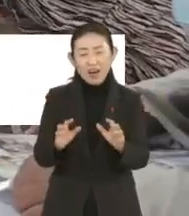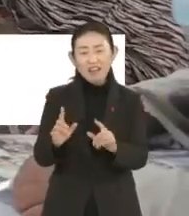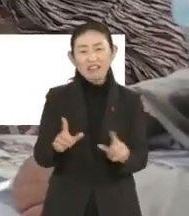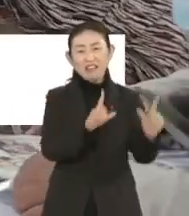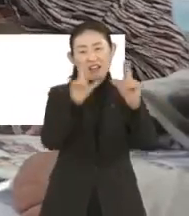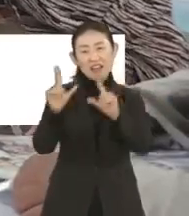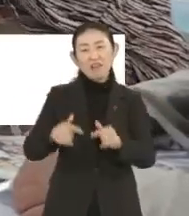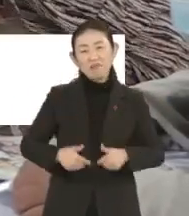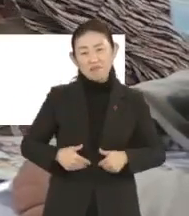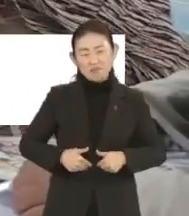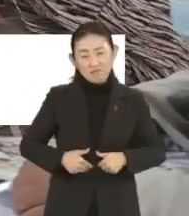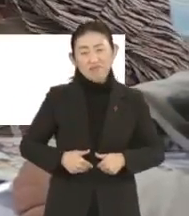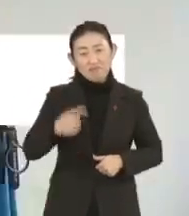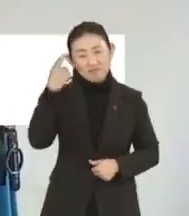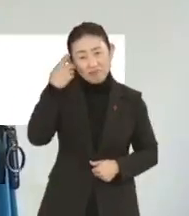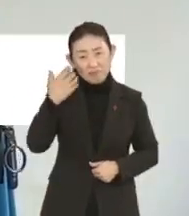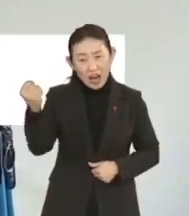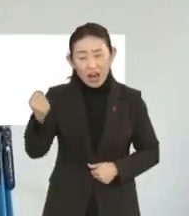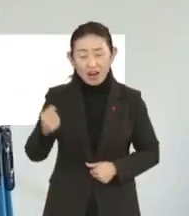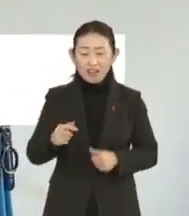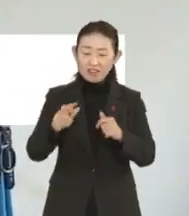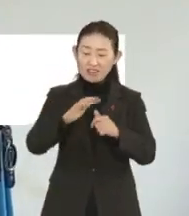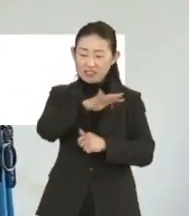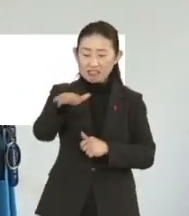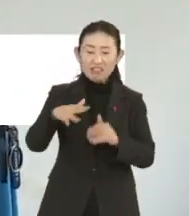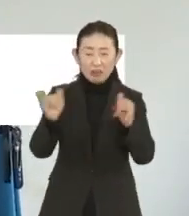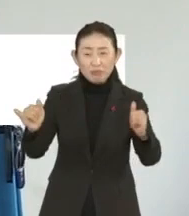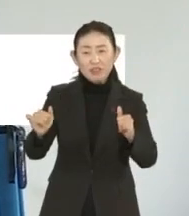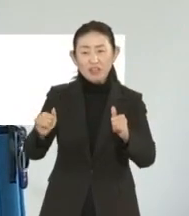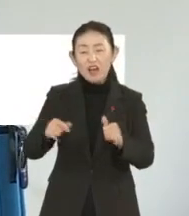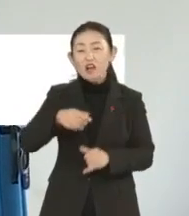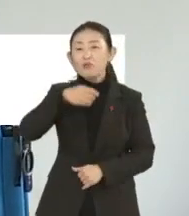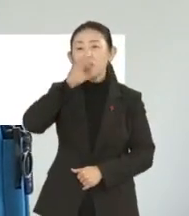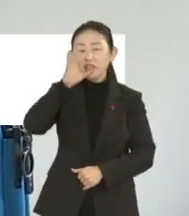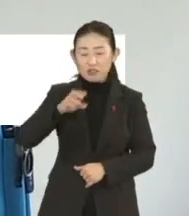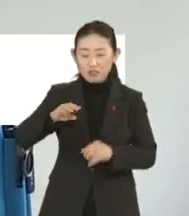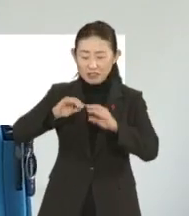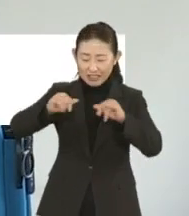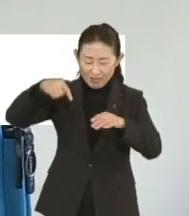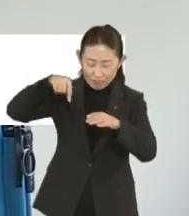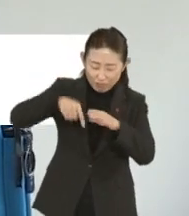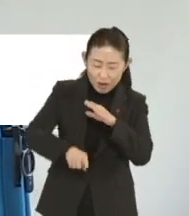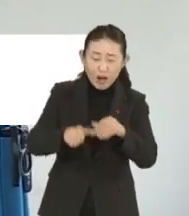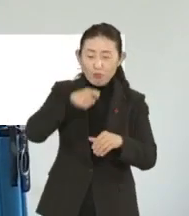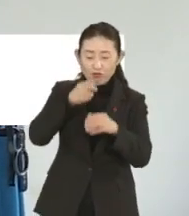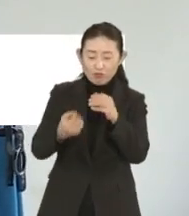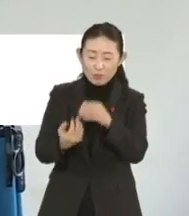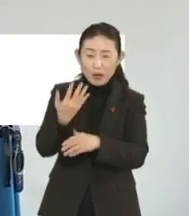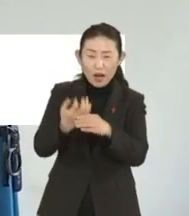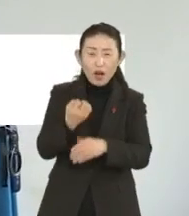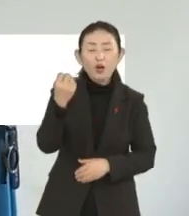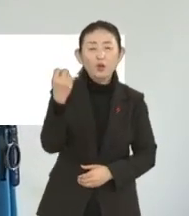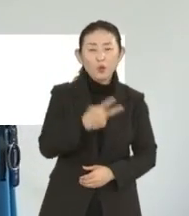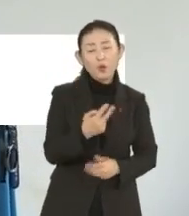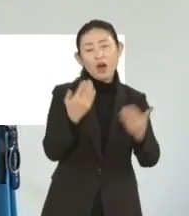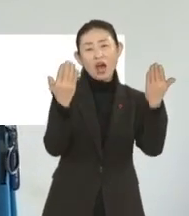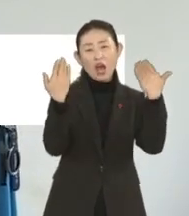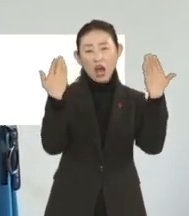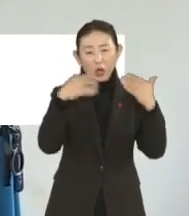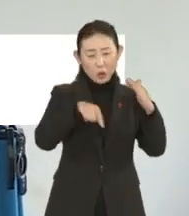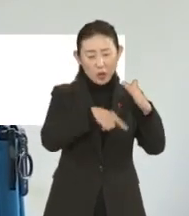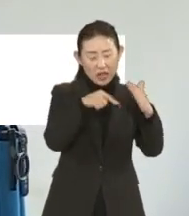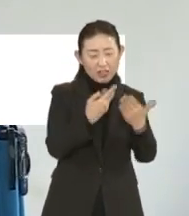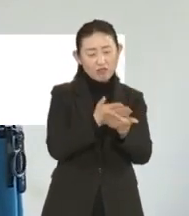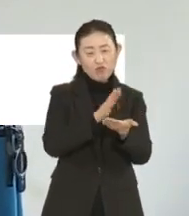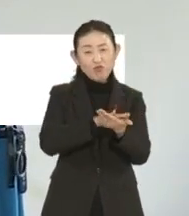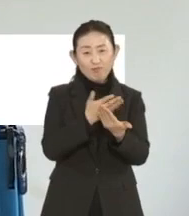지역 주민들이 이용할 수 있는 우물도 팠고 지역 학생들이 이용할 수 있는 학교의 그